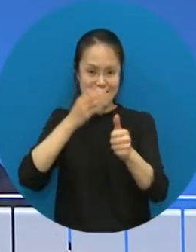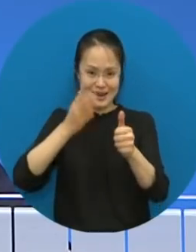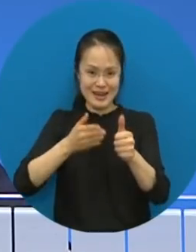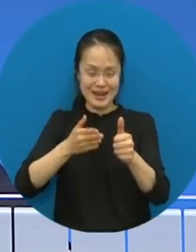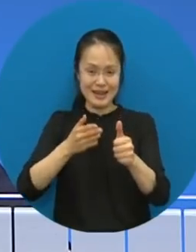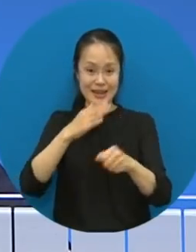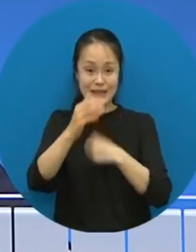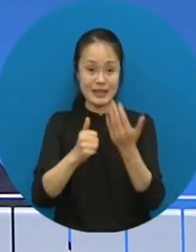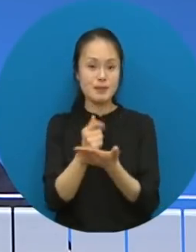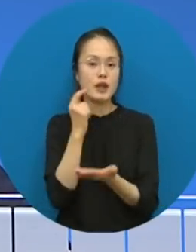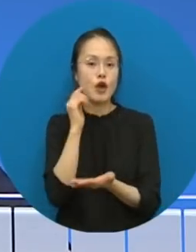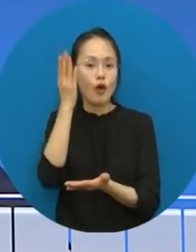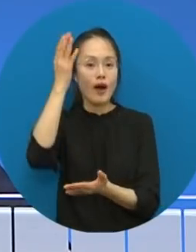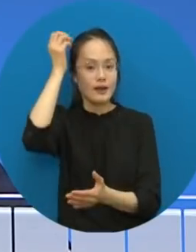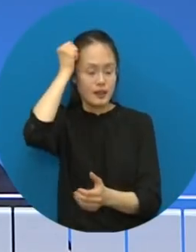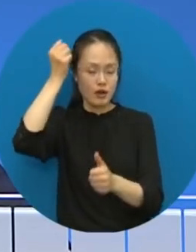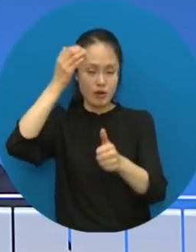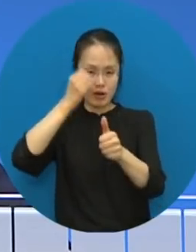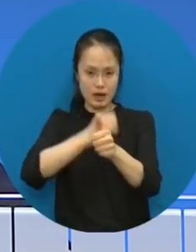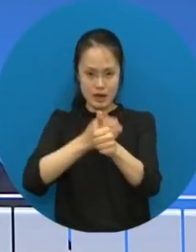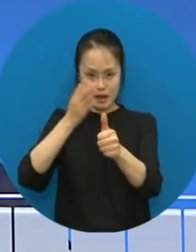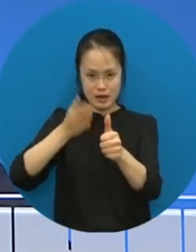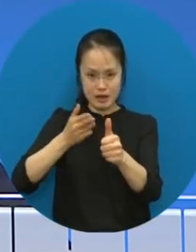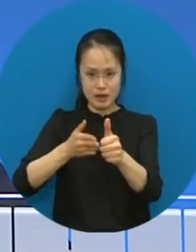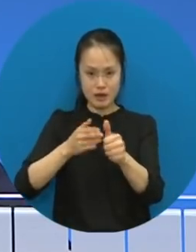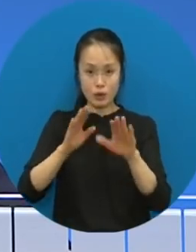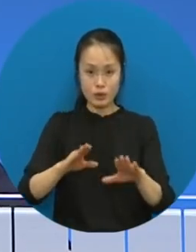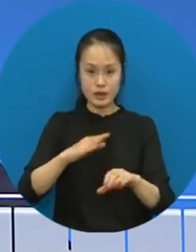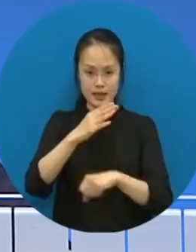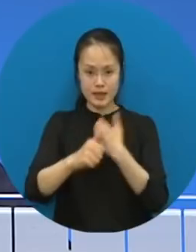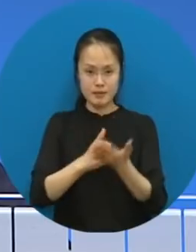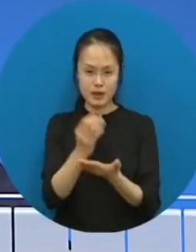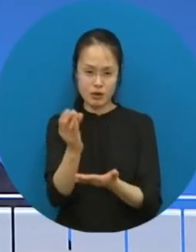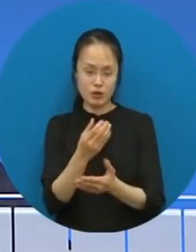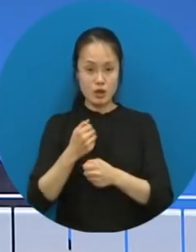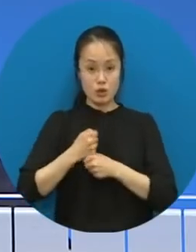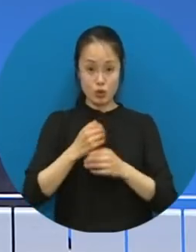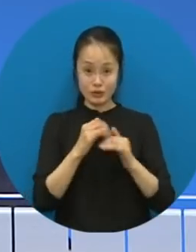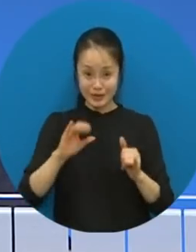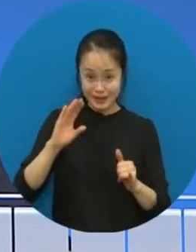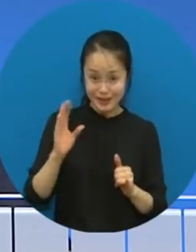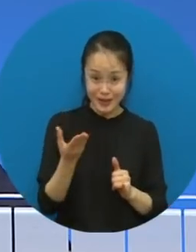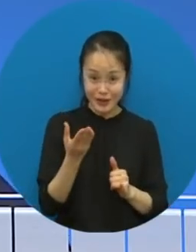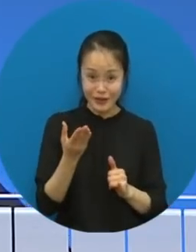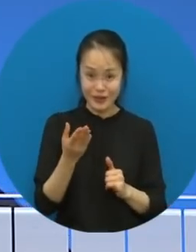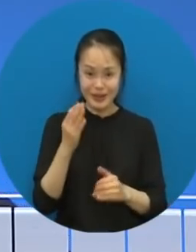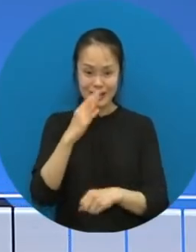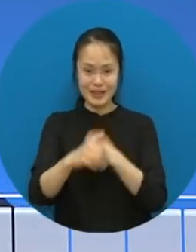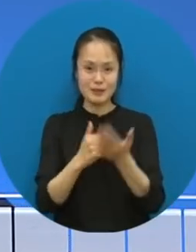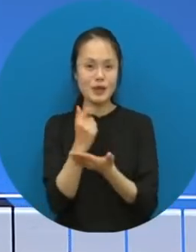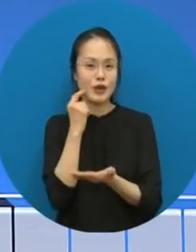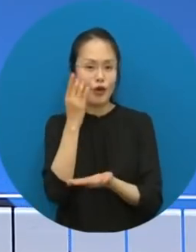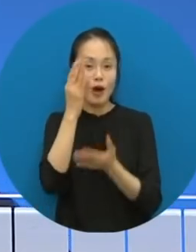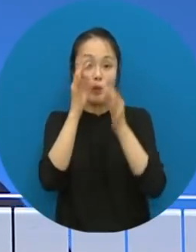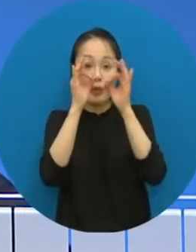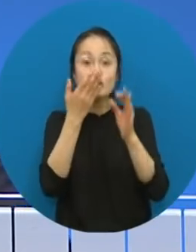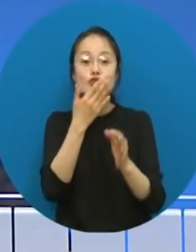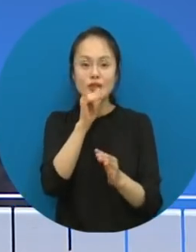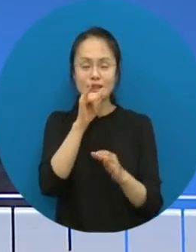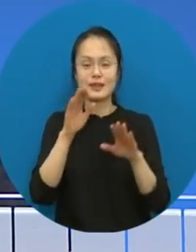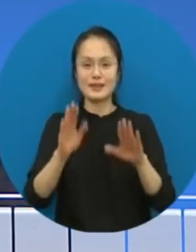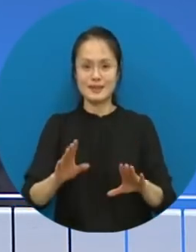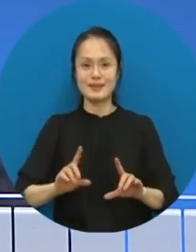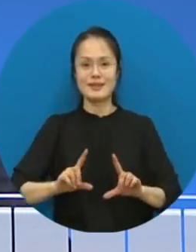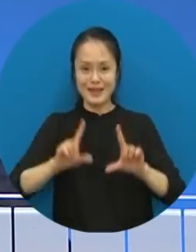오늘 하나님의 거룩한 군사들이 되어 하나님의 영광을 보는 일이 이곳에 있기를 당신이 처한 그 나라에